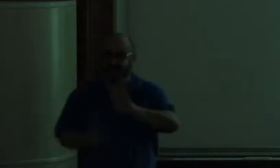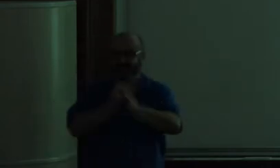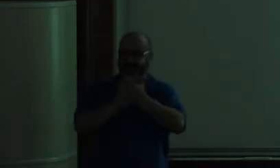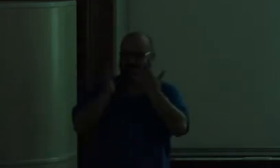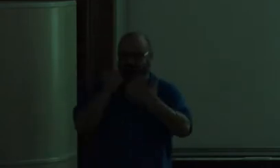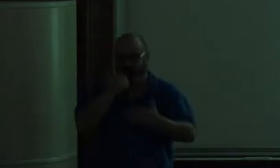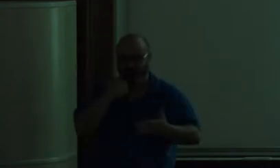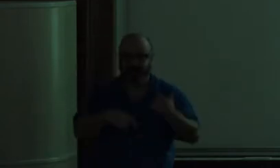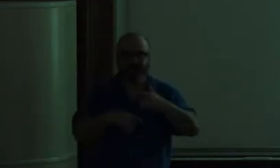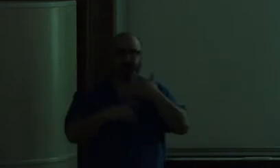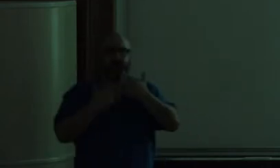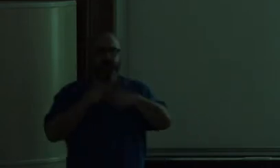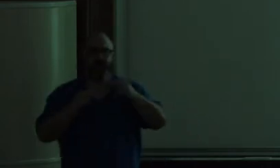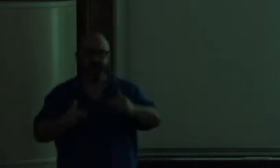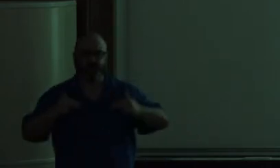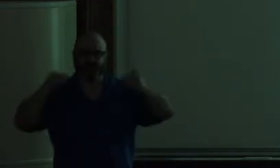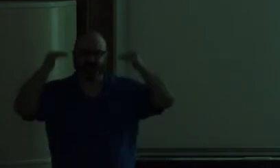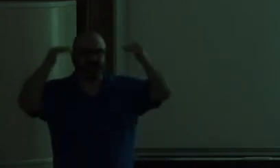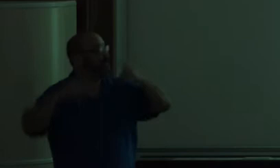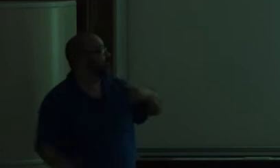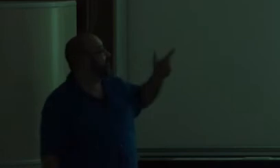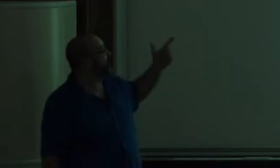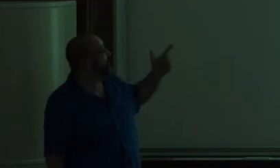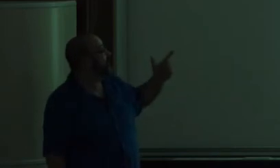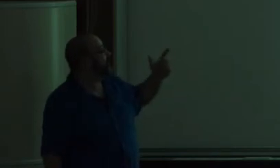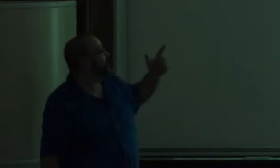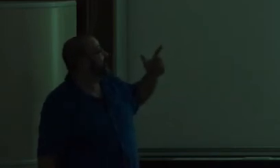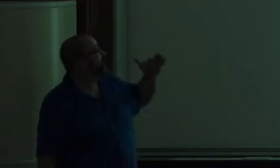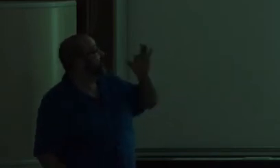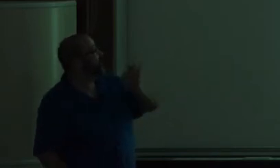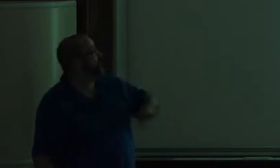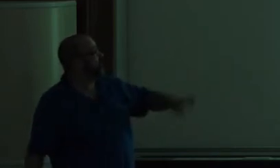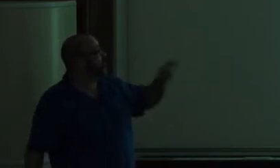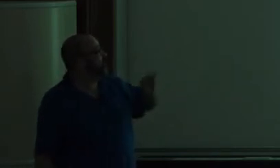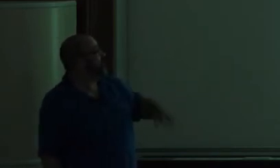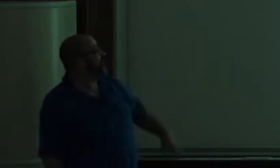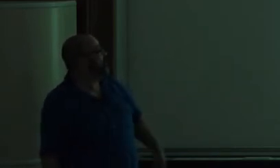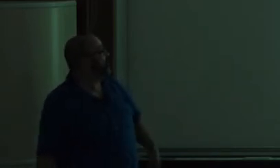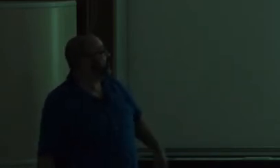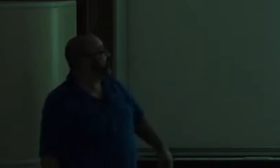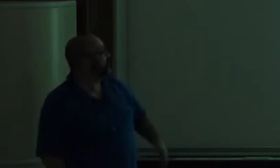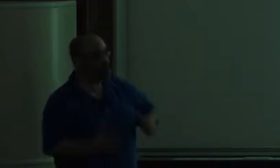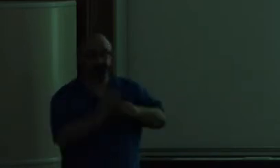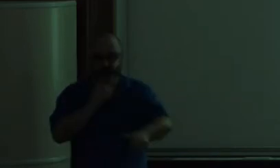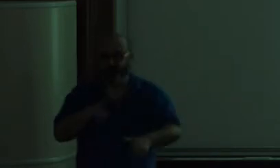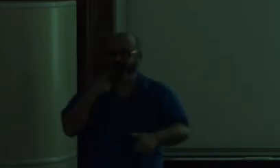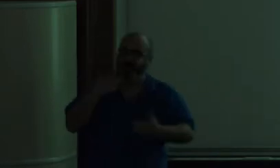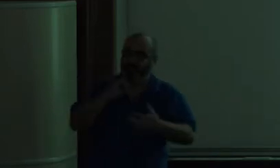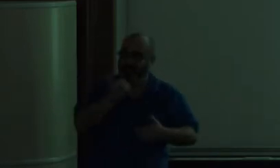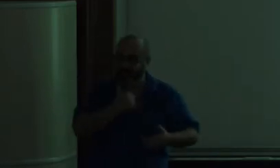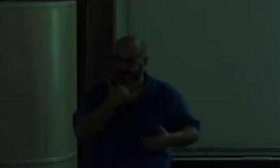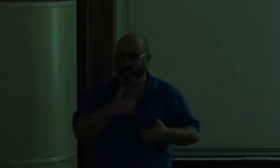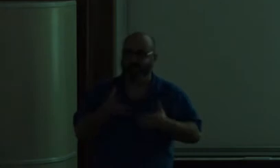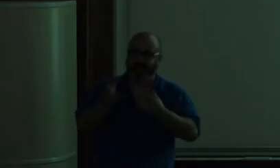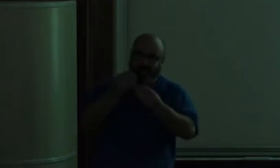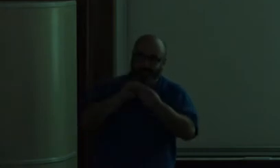drôle, et donc du coup bah, des langages de plus haut niveau ont décidé que bah, se taper les boucles, c'est un petit peu chiant. En plus, on risque de faire des erreurs et donc on risque de